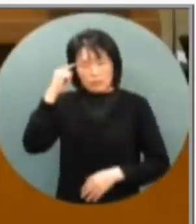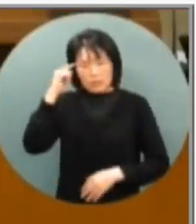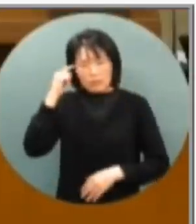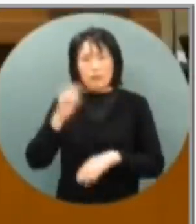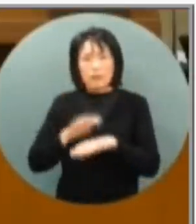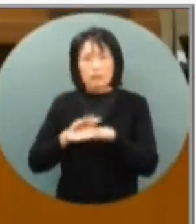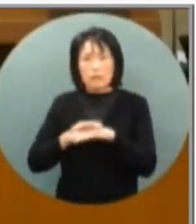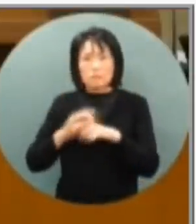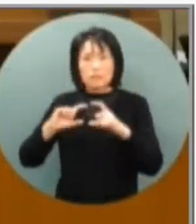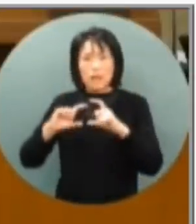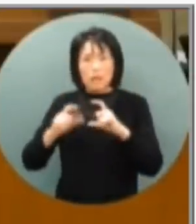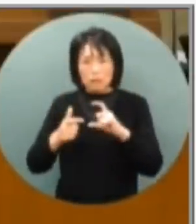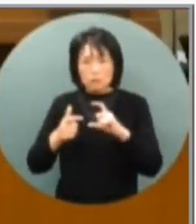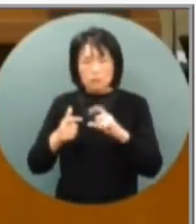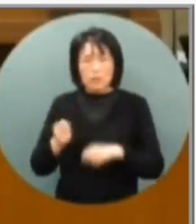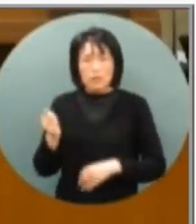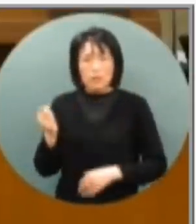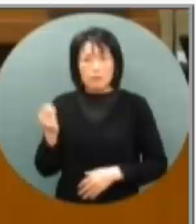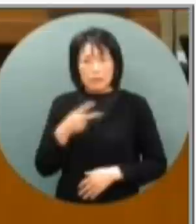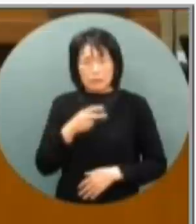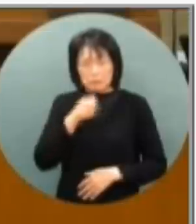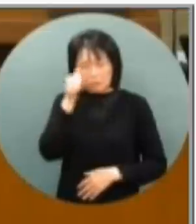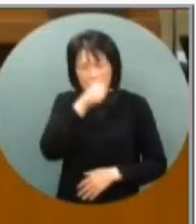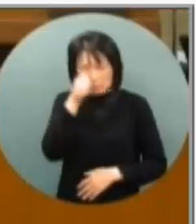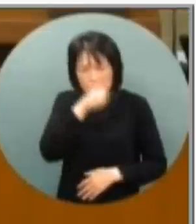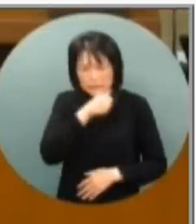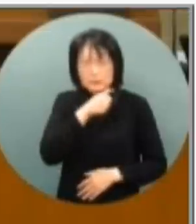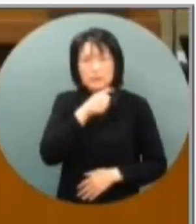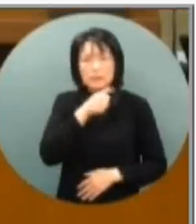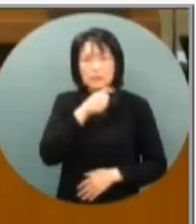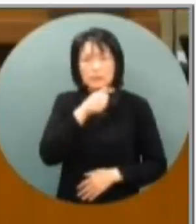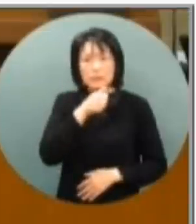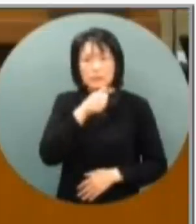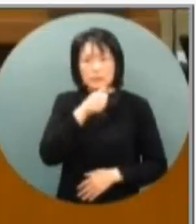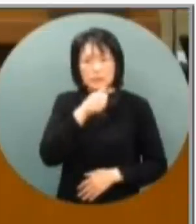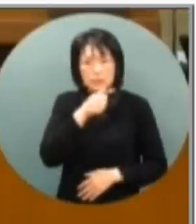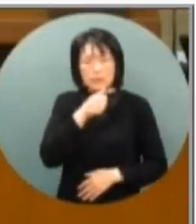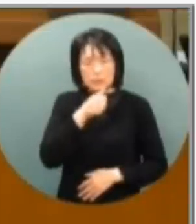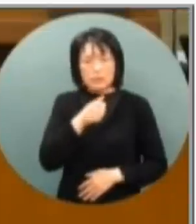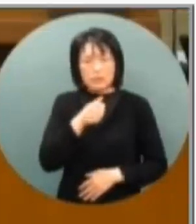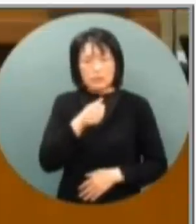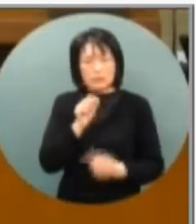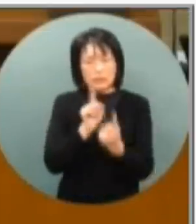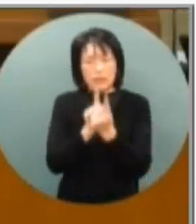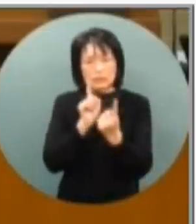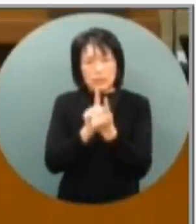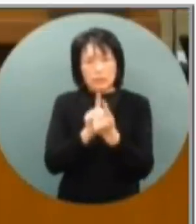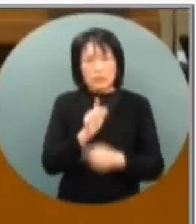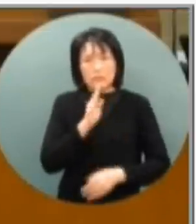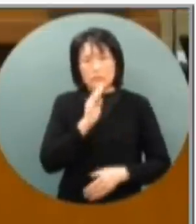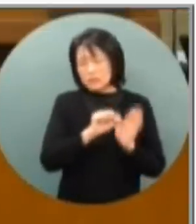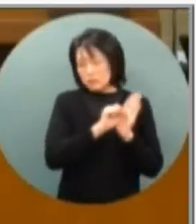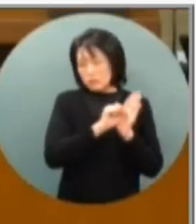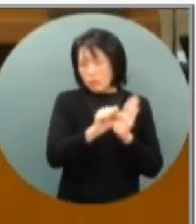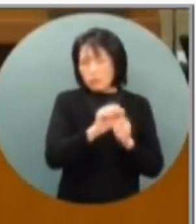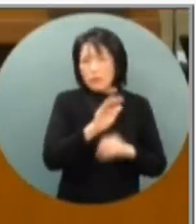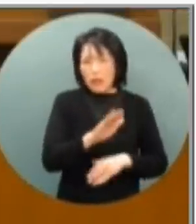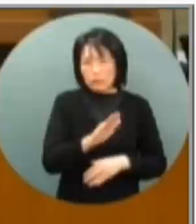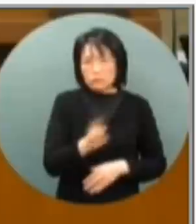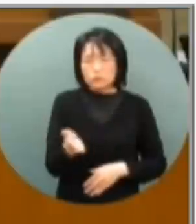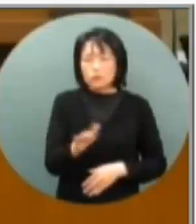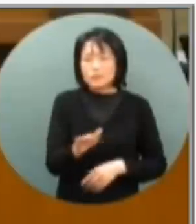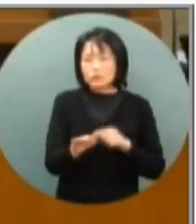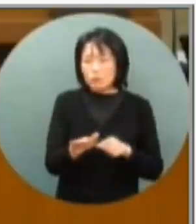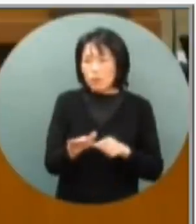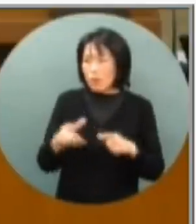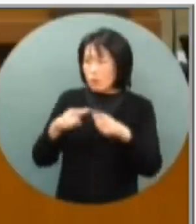から、こういう心ない行為に対する、まあ、実効ある措置、こうしたことを、国に求めた